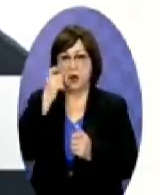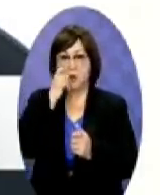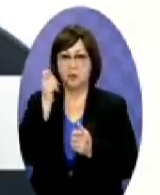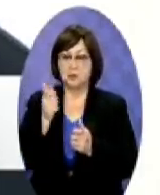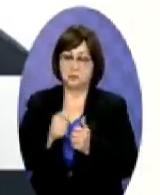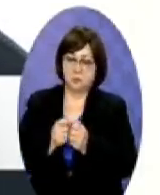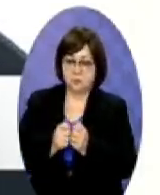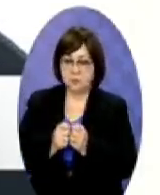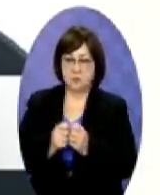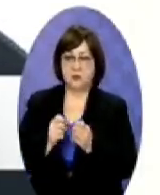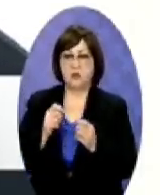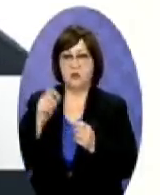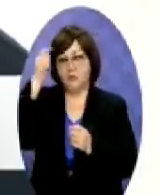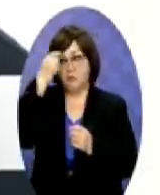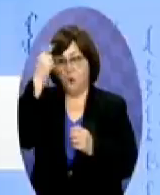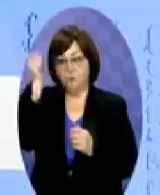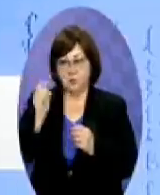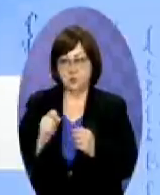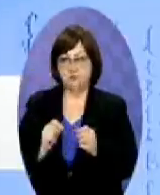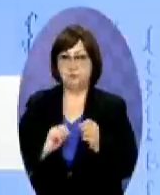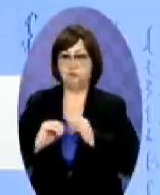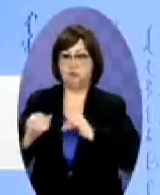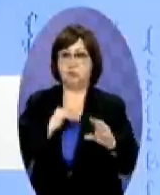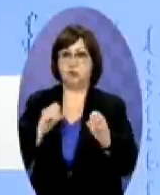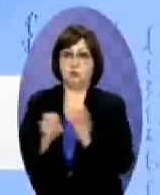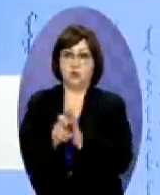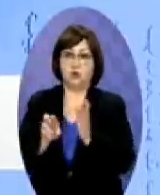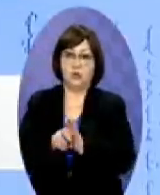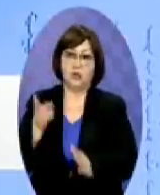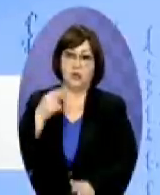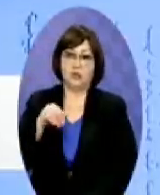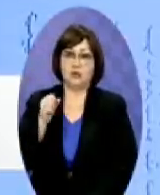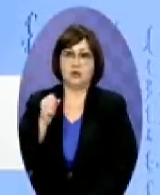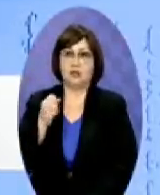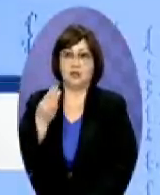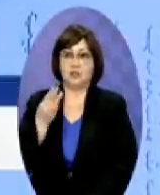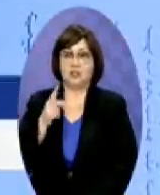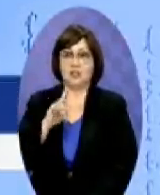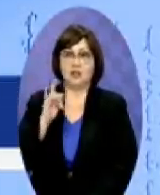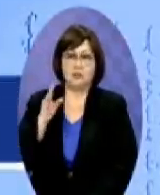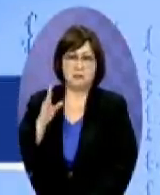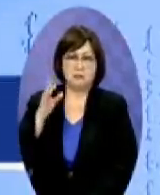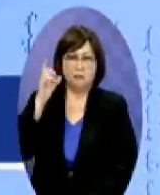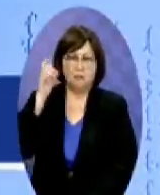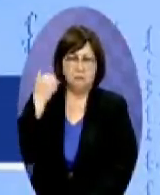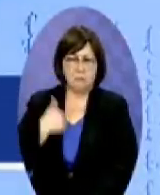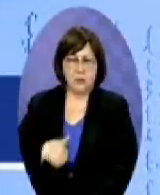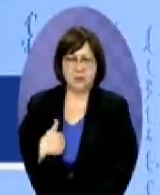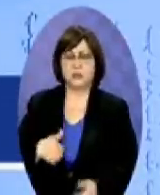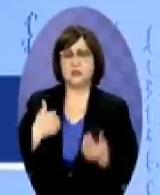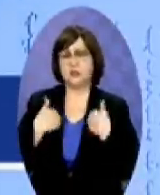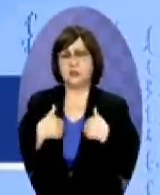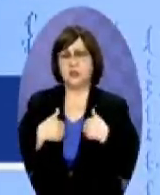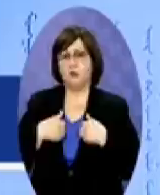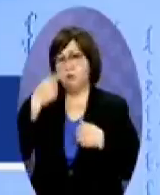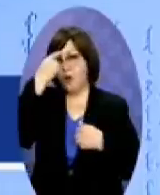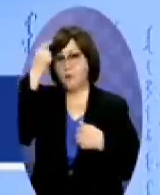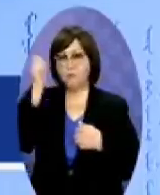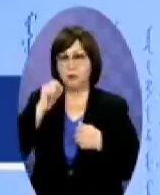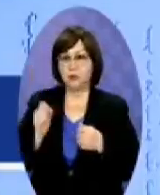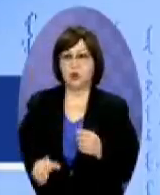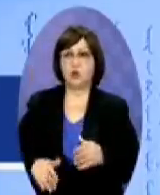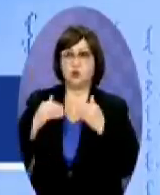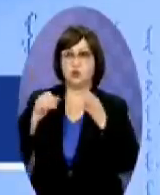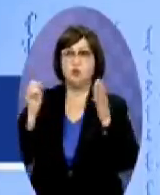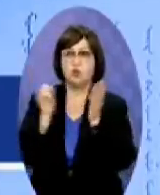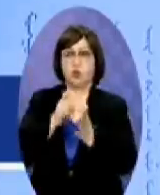боломжийг шинээр бүрдүүлээд ажиллах болно. Дашцэдэм хөшөөд Монгол бичгийн хөгжилд маш их том хувь нэмэр оруулсан. Тэгээ маш олон